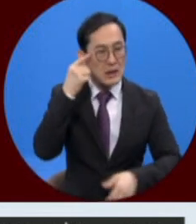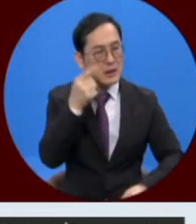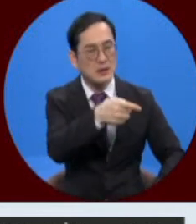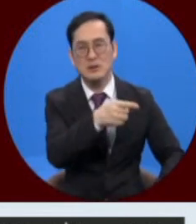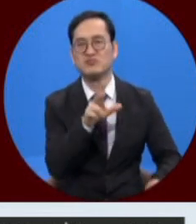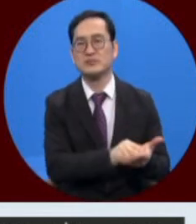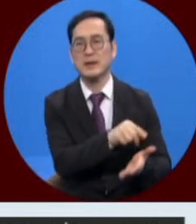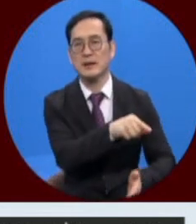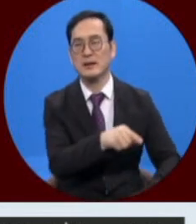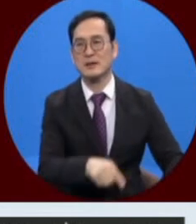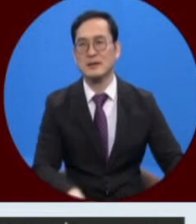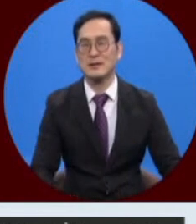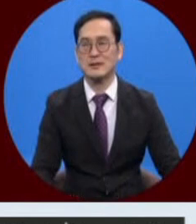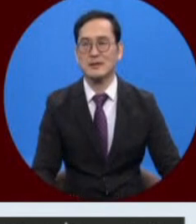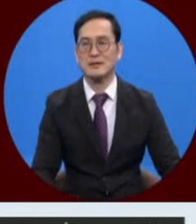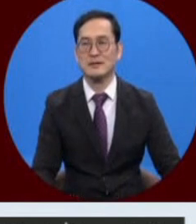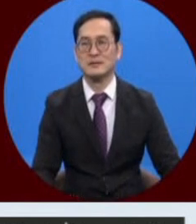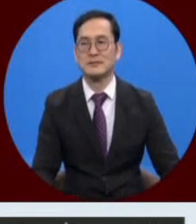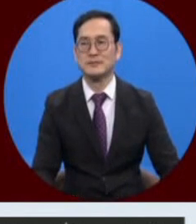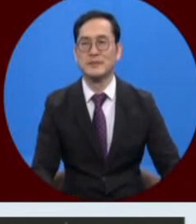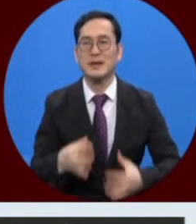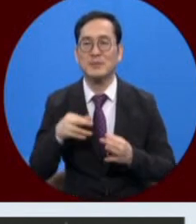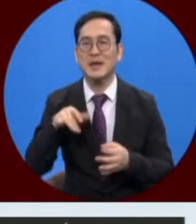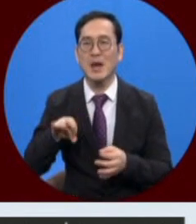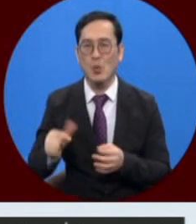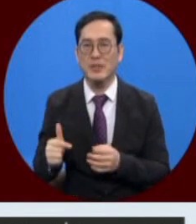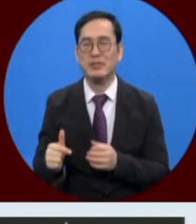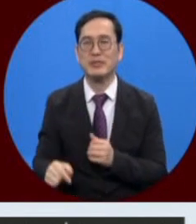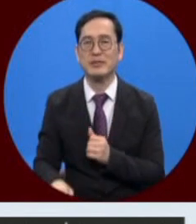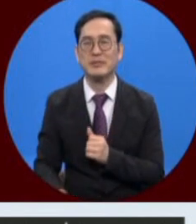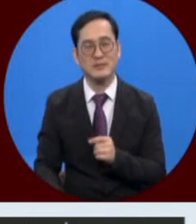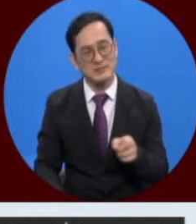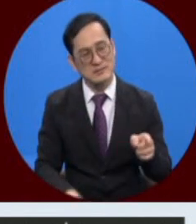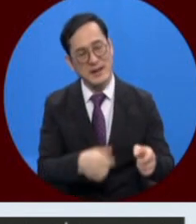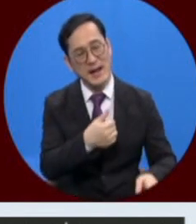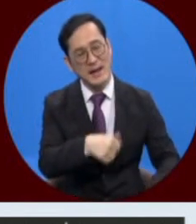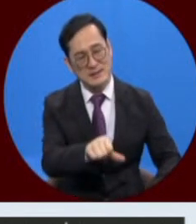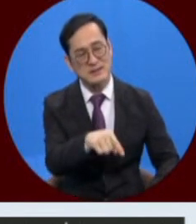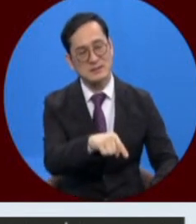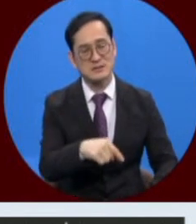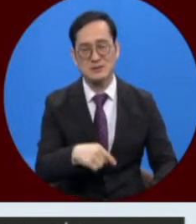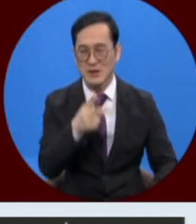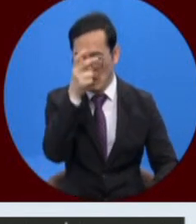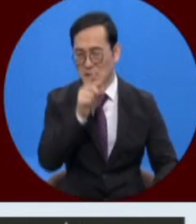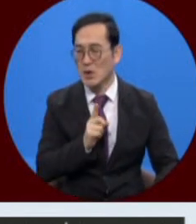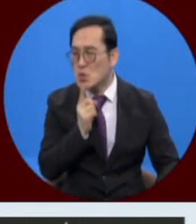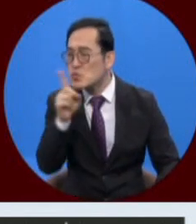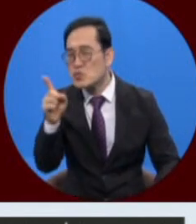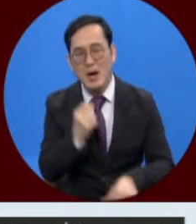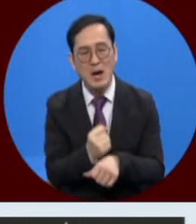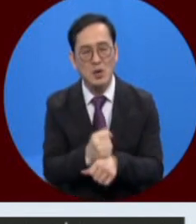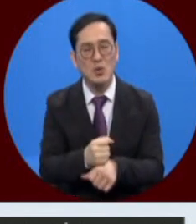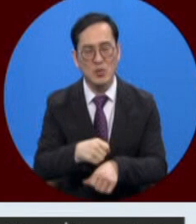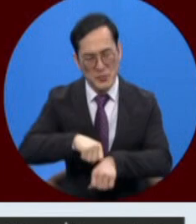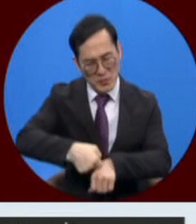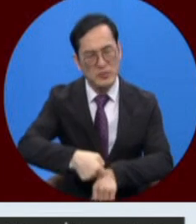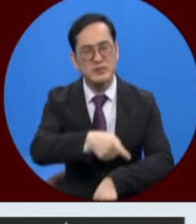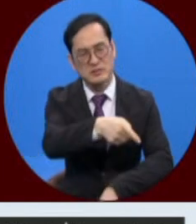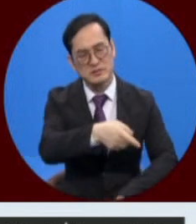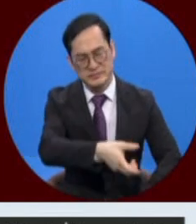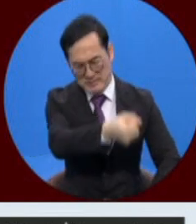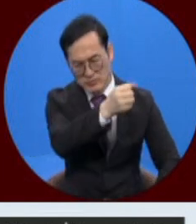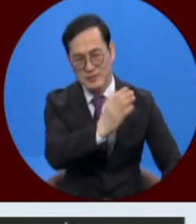영역이다라고 비판을 했습니다. 김재원 최고위원, 장남이 치료 아닌 자수를 해야 한다. 중형받을 수도 있다. 아들 일로 선거